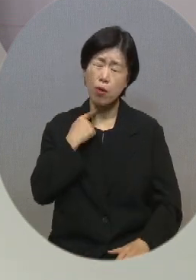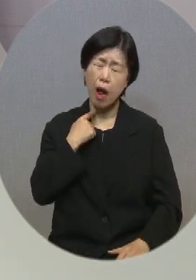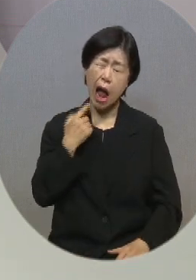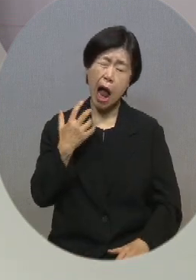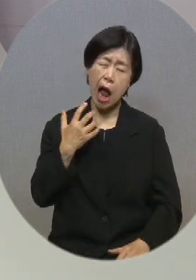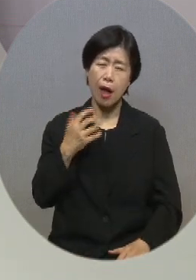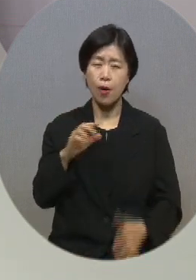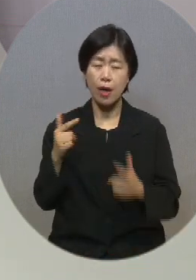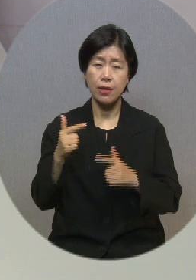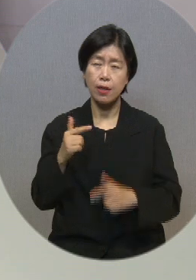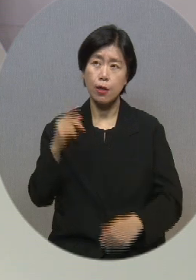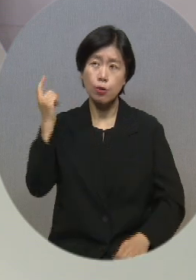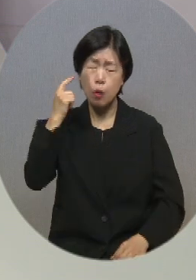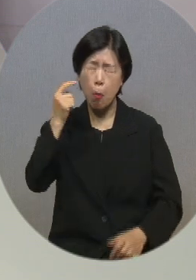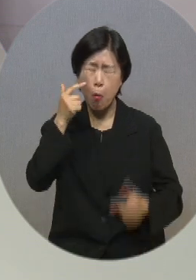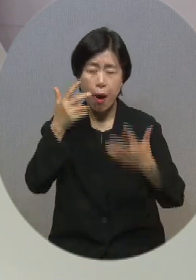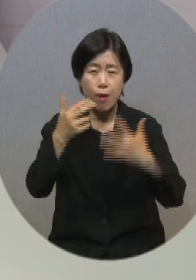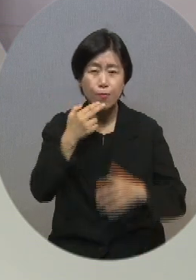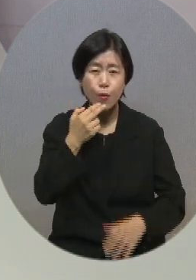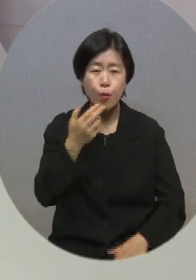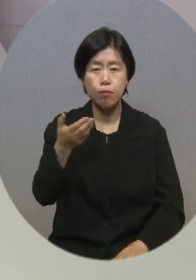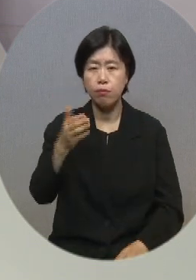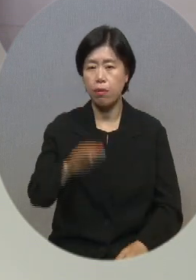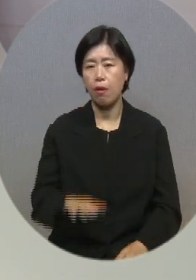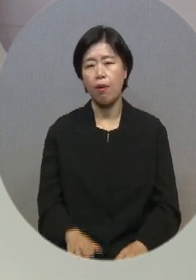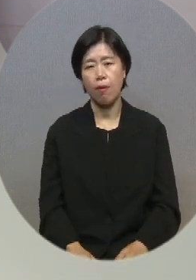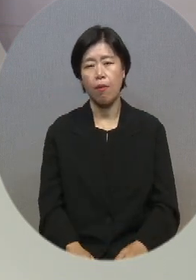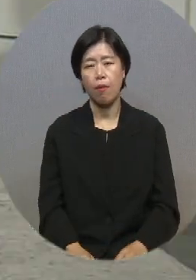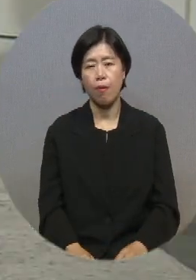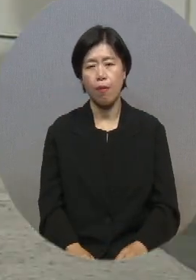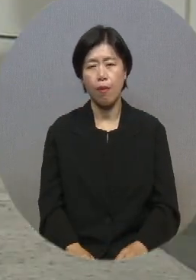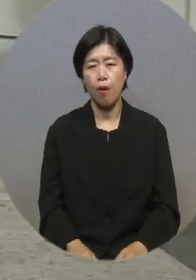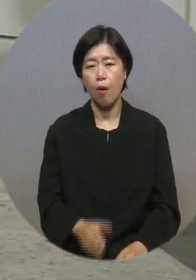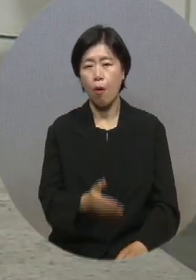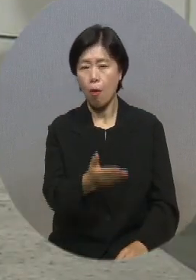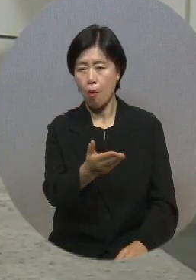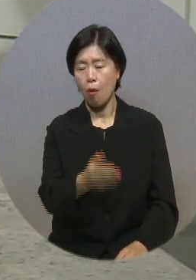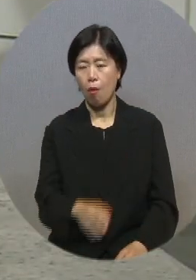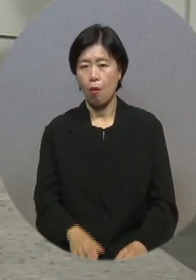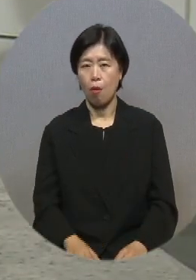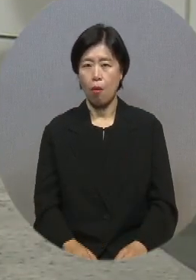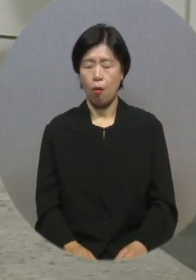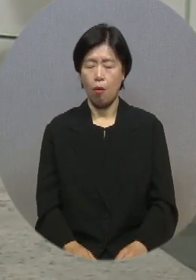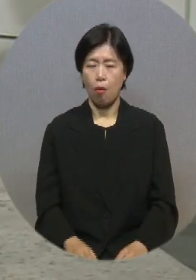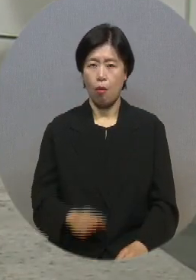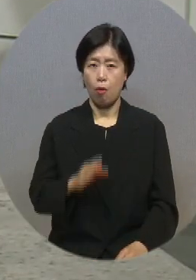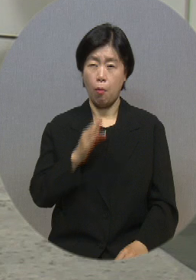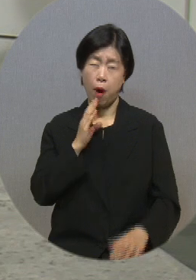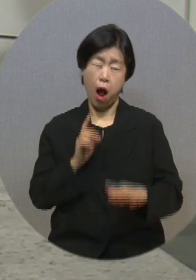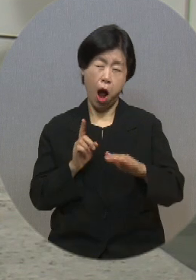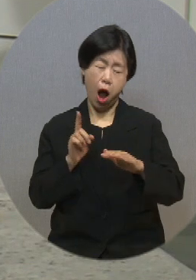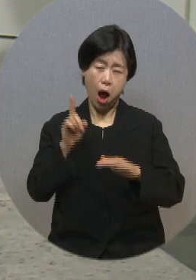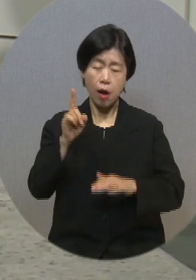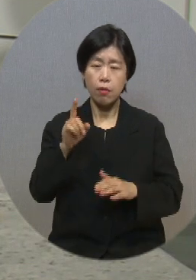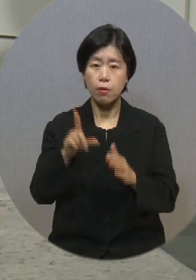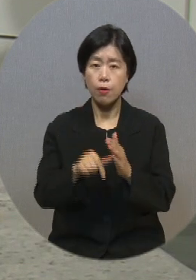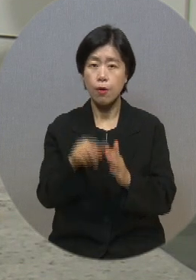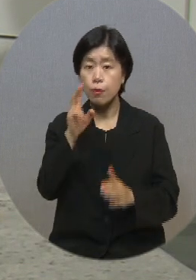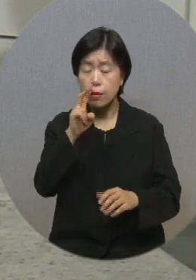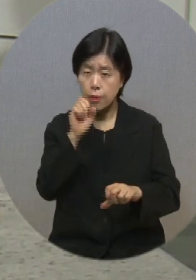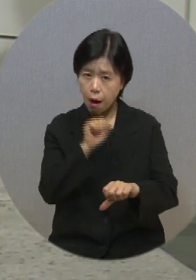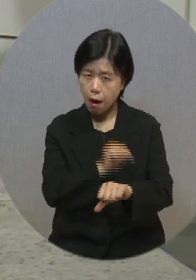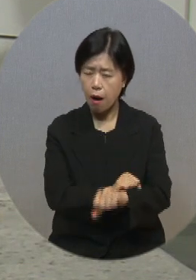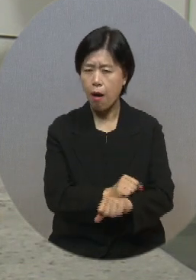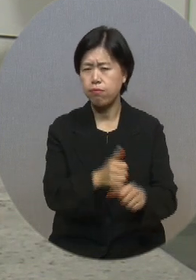갈라진다든가 거기서 음정 변화가 이제 내 뜻대로 컨트롤이 안 되거든요. 근데 아마추어 분이 너무 잘해 주셨어요. 성량도 야, 굉장히